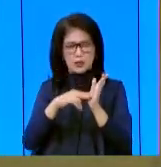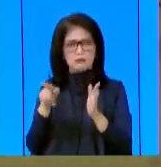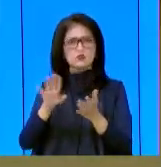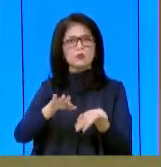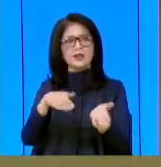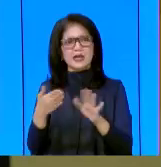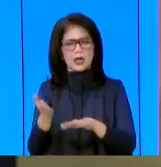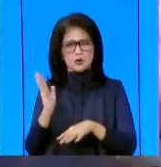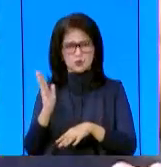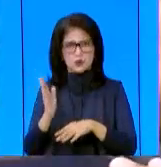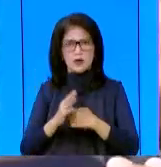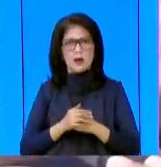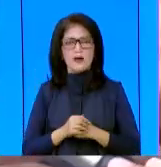dunia.